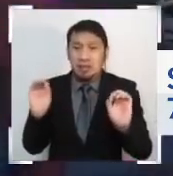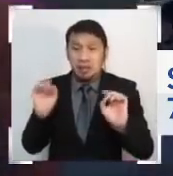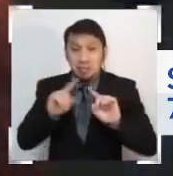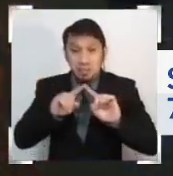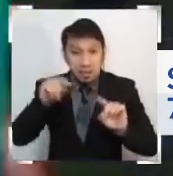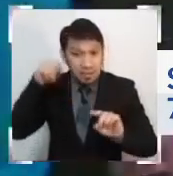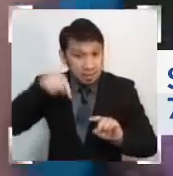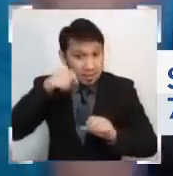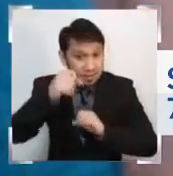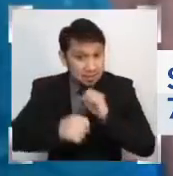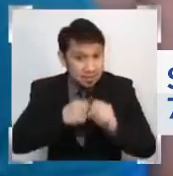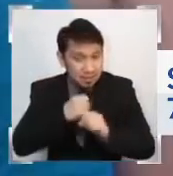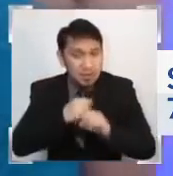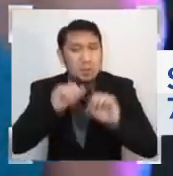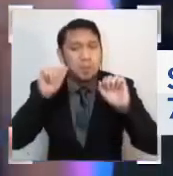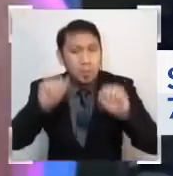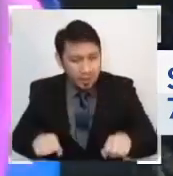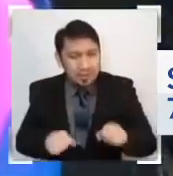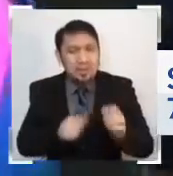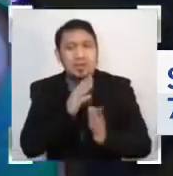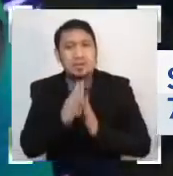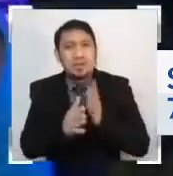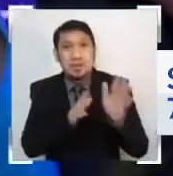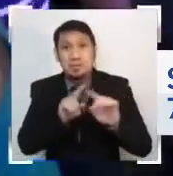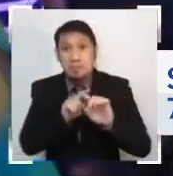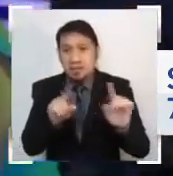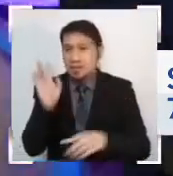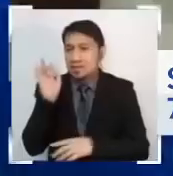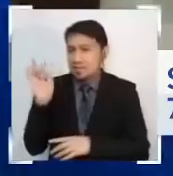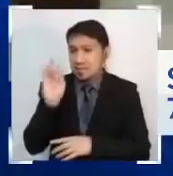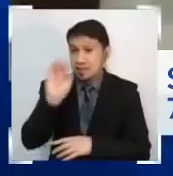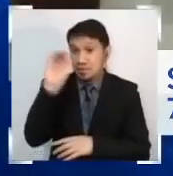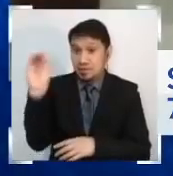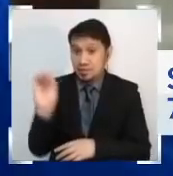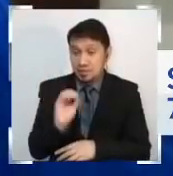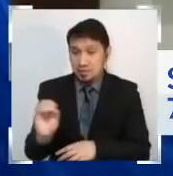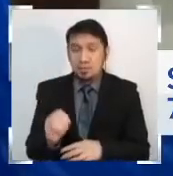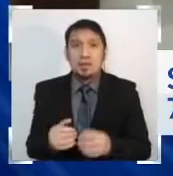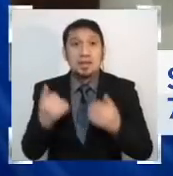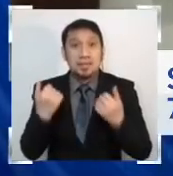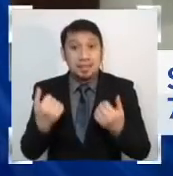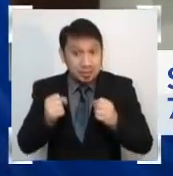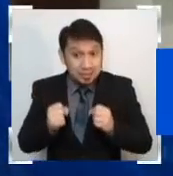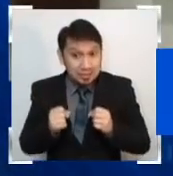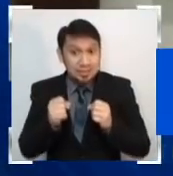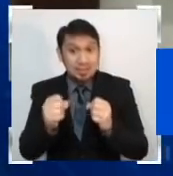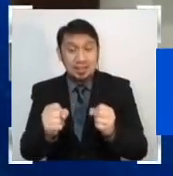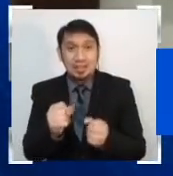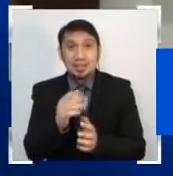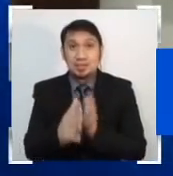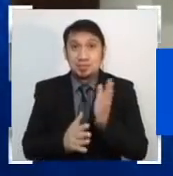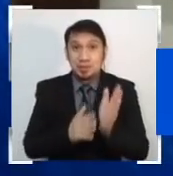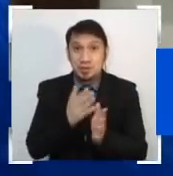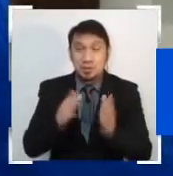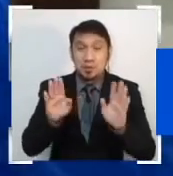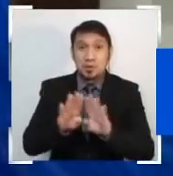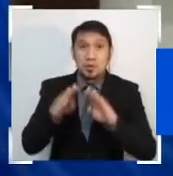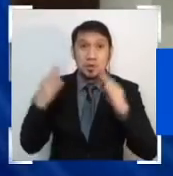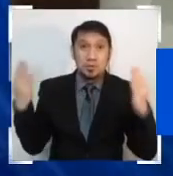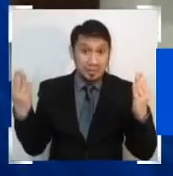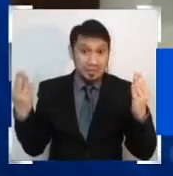mag-party-party basta 70% ang bilang ng mga tao. Sa street party, alam natin, open air yun, well-ventilated.